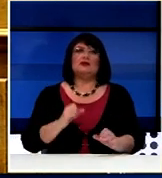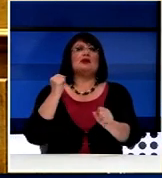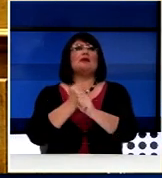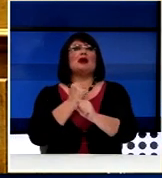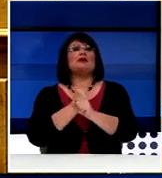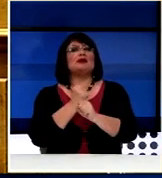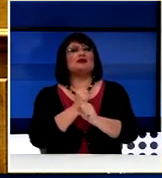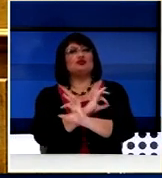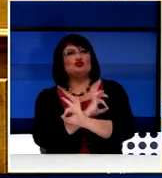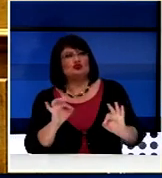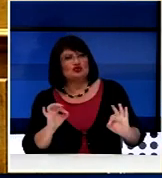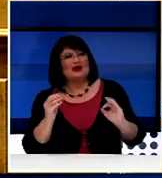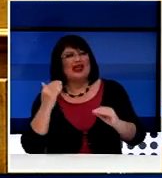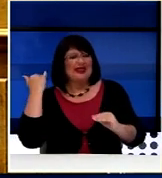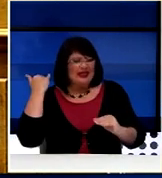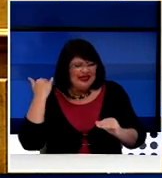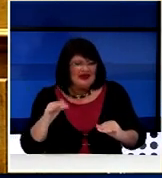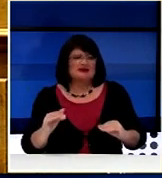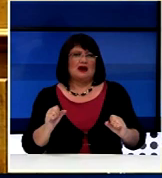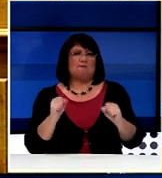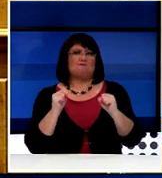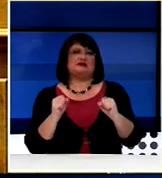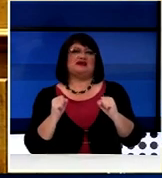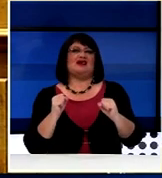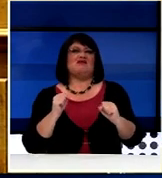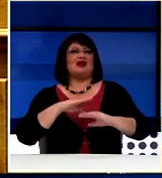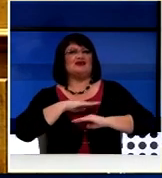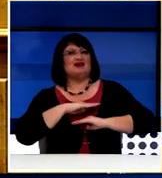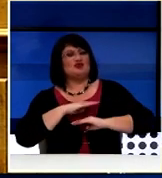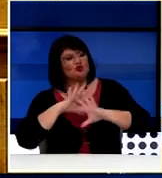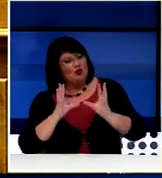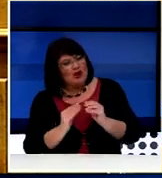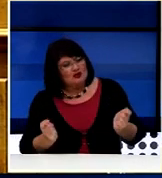επαγγελματισμό, αυταπάρνηση και ψυχραιμία. Όπως απαιτείται δηλαδή.